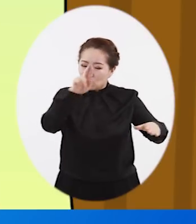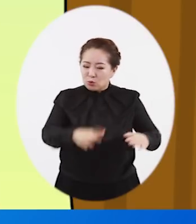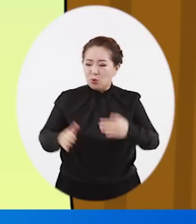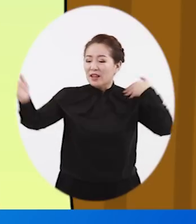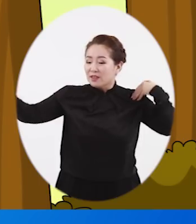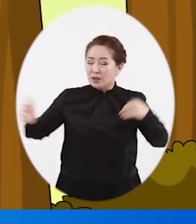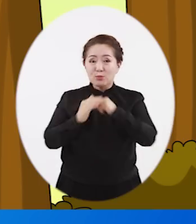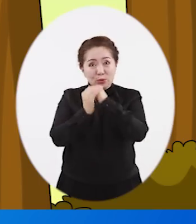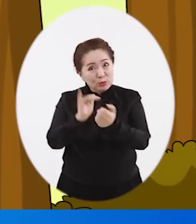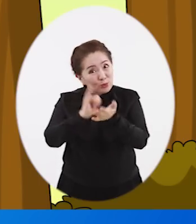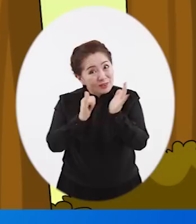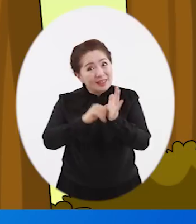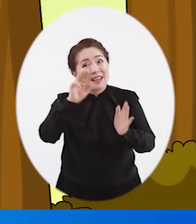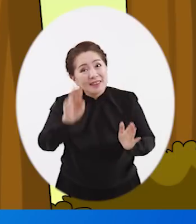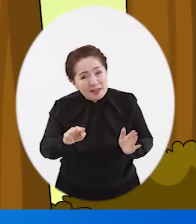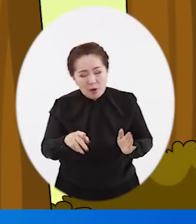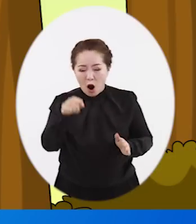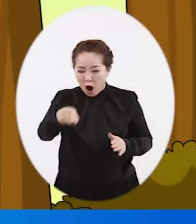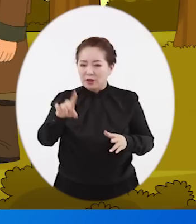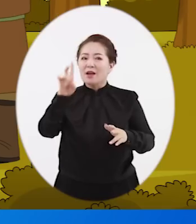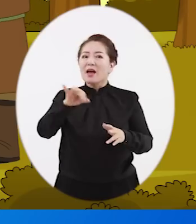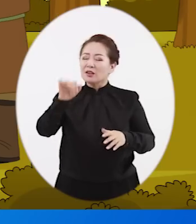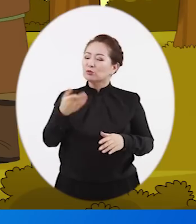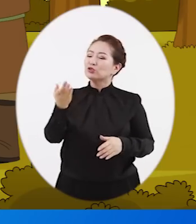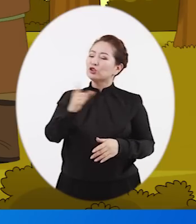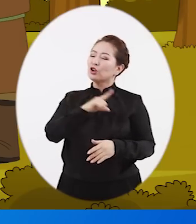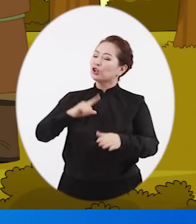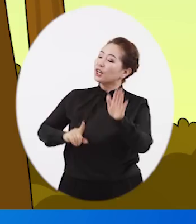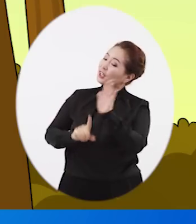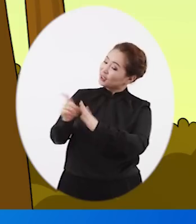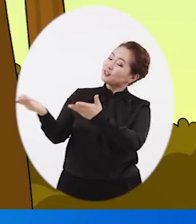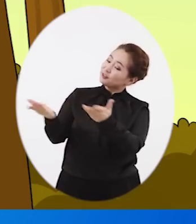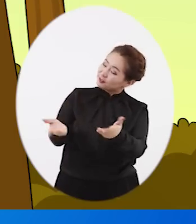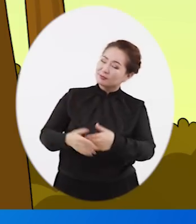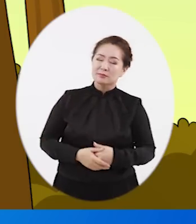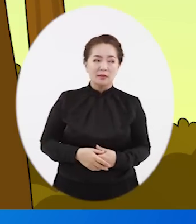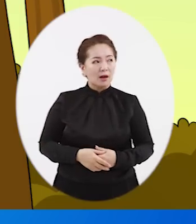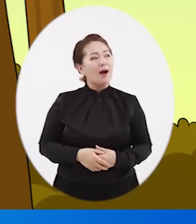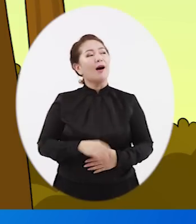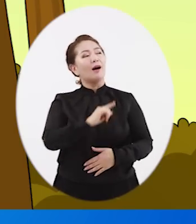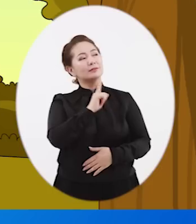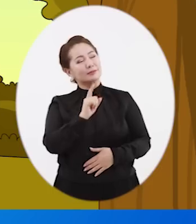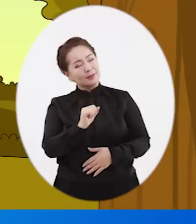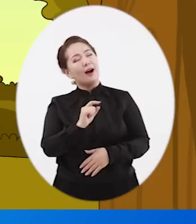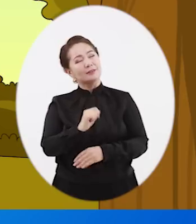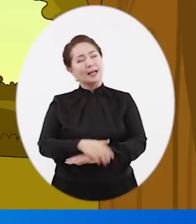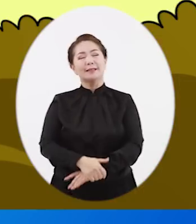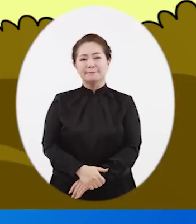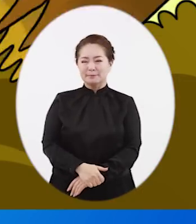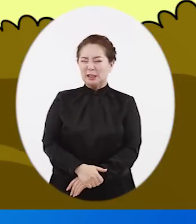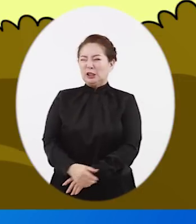гэдэг баха. Энэ удаагийн наадмыг чи эхэл. За яах вэ?